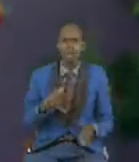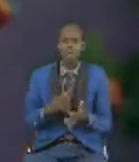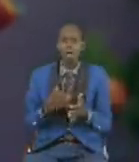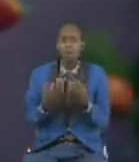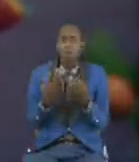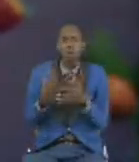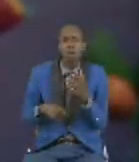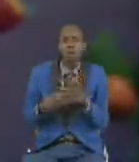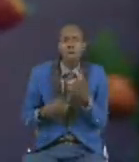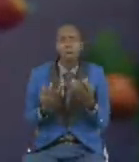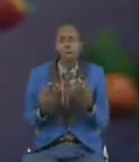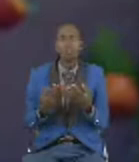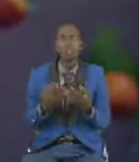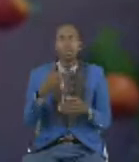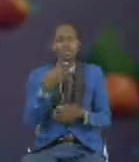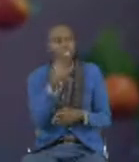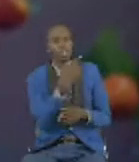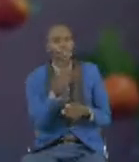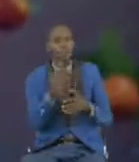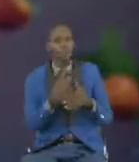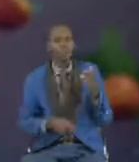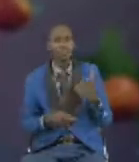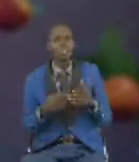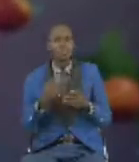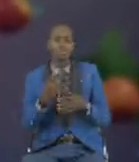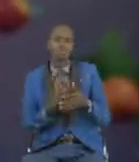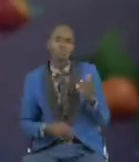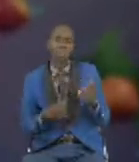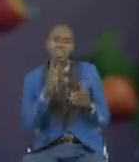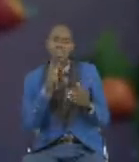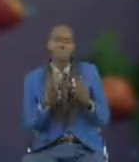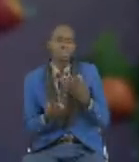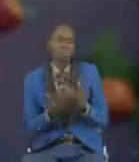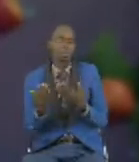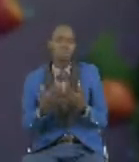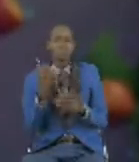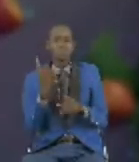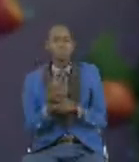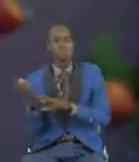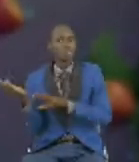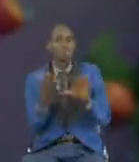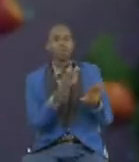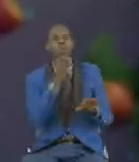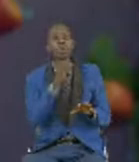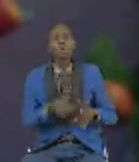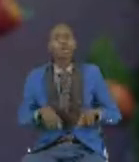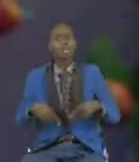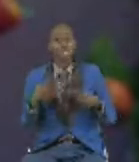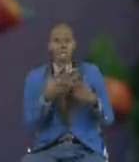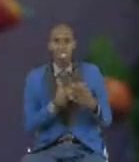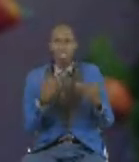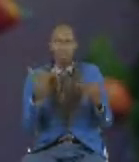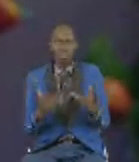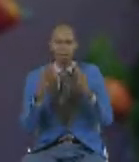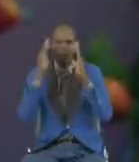combien? Et tu leur donneras le prix. Et le prix est très simple. Repentez-vous de vos voies et venez au prince de